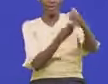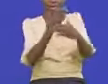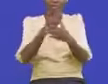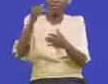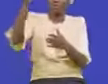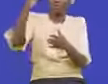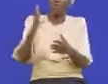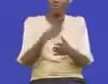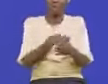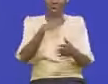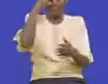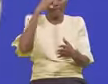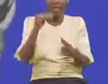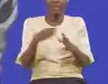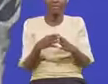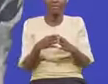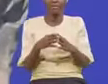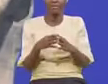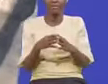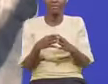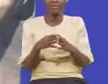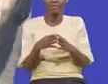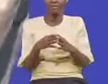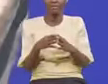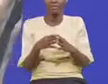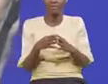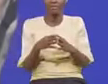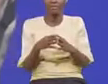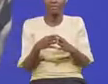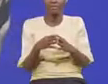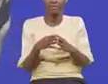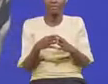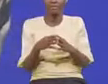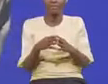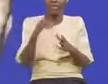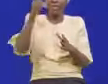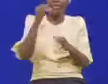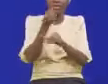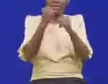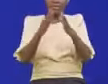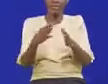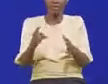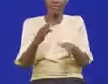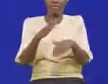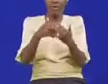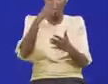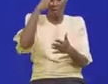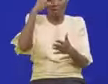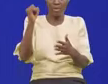Eye otu ana alo Paul amgo tokpo ma udoma. Ye nya mo kata de la.